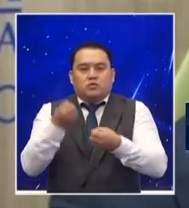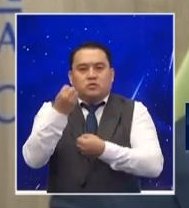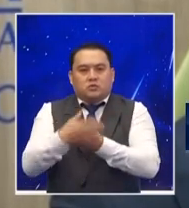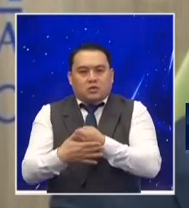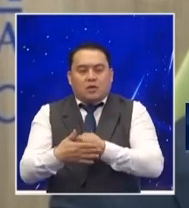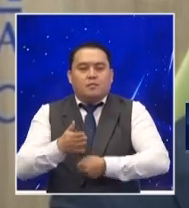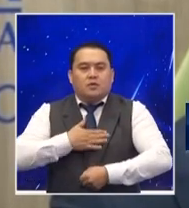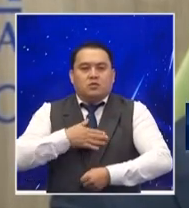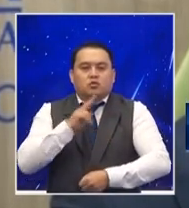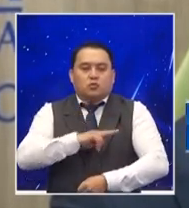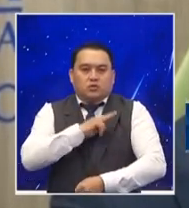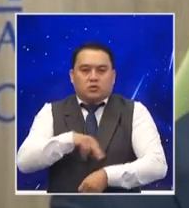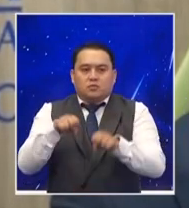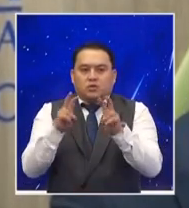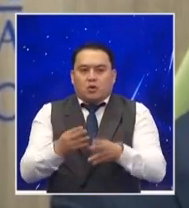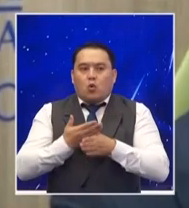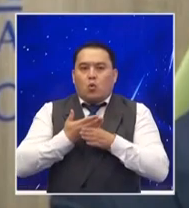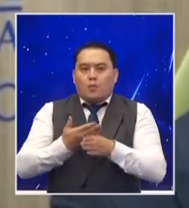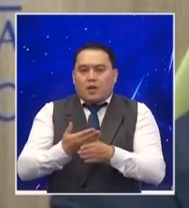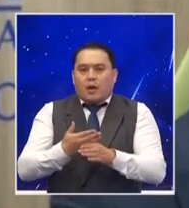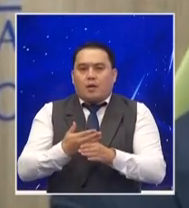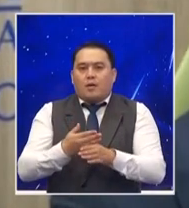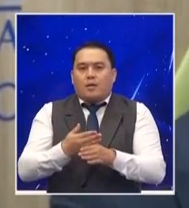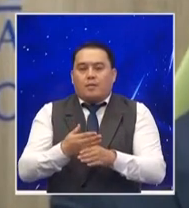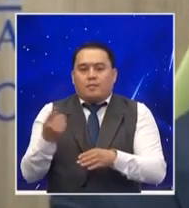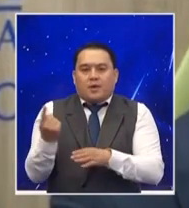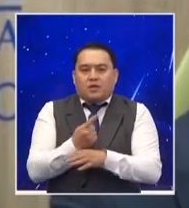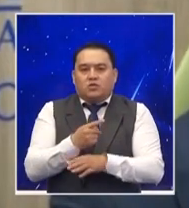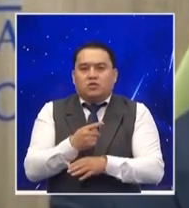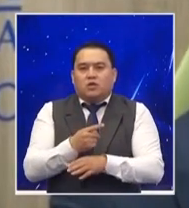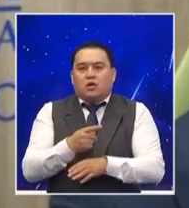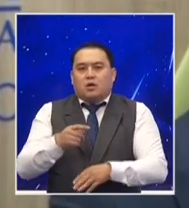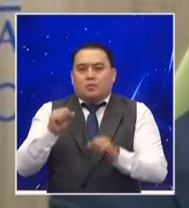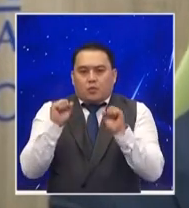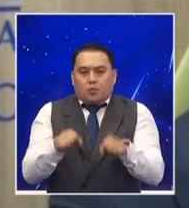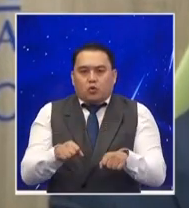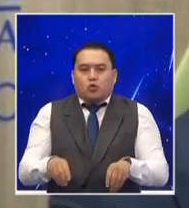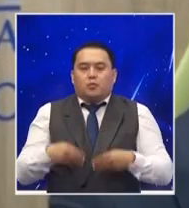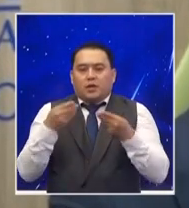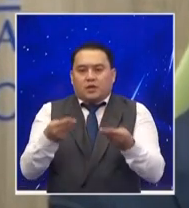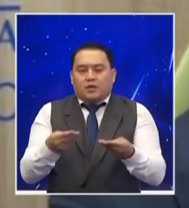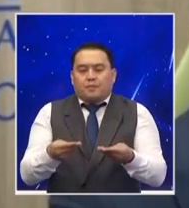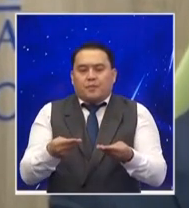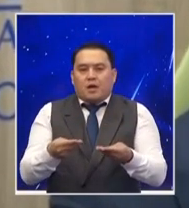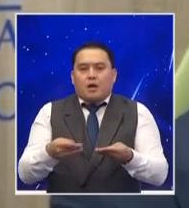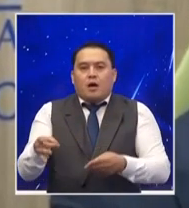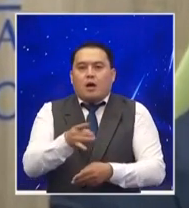оңалту жұмыстарымен, мамандардың көмегімен балапандар алғашқы қадам жасауға мүмкіндік алады. Ауданымыздағы ерекше балалар